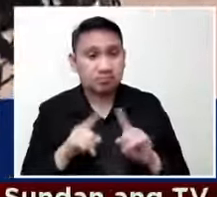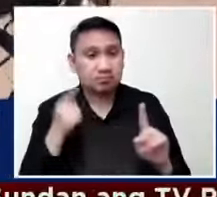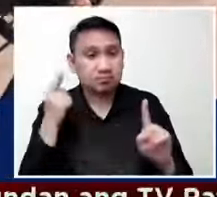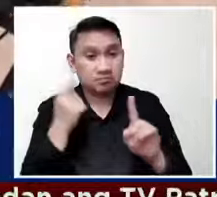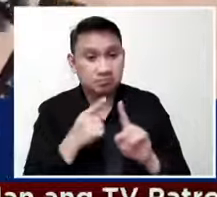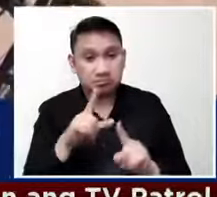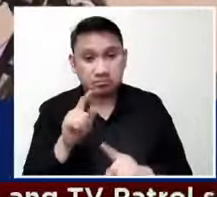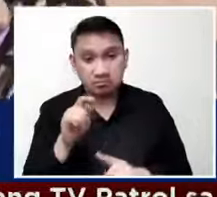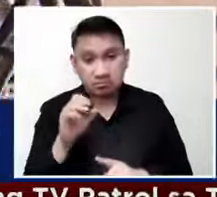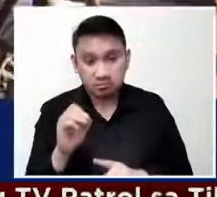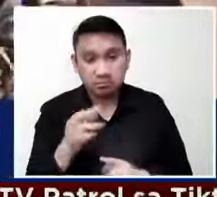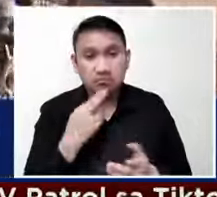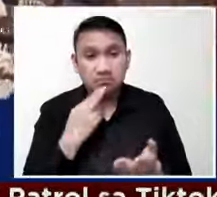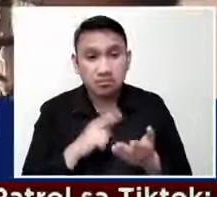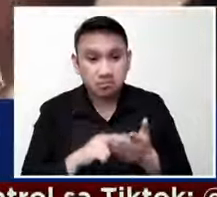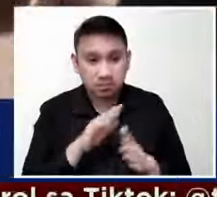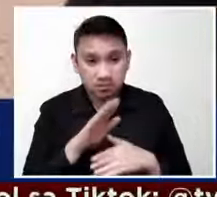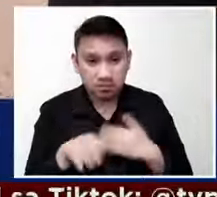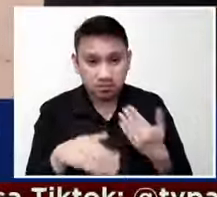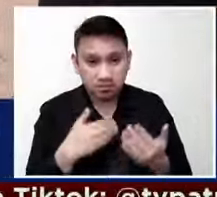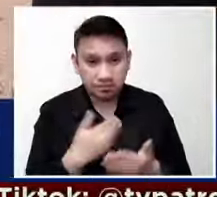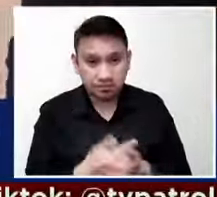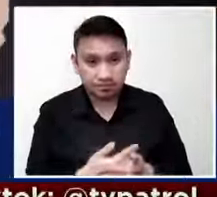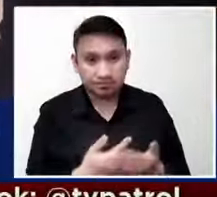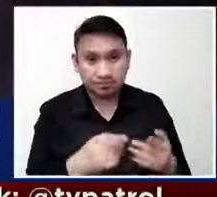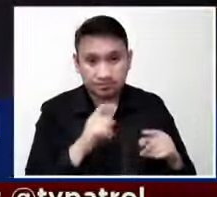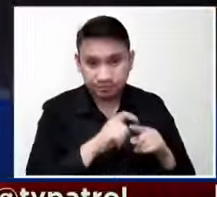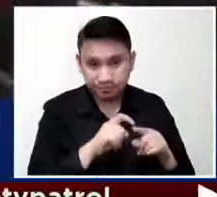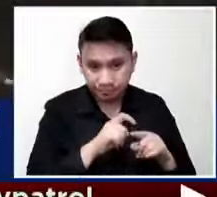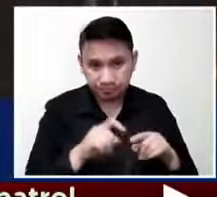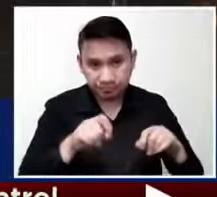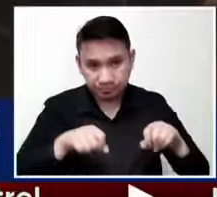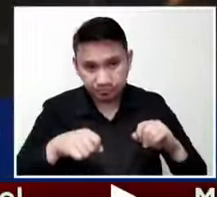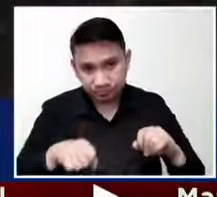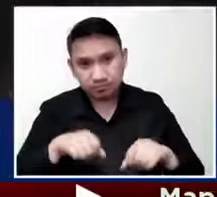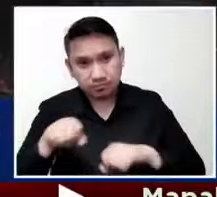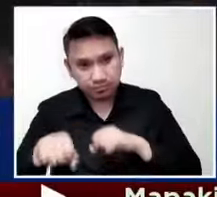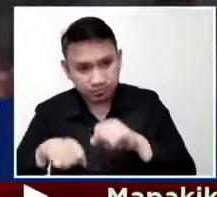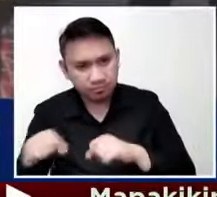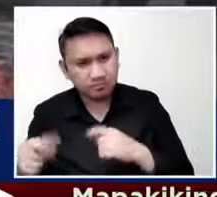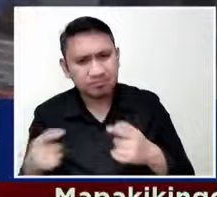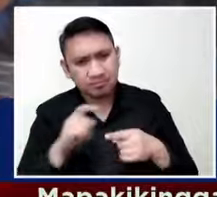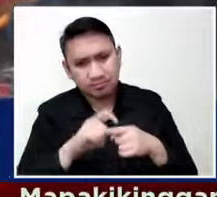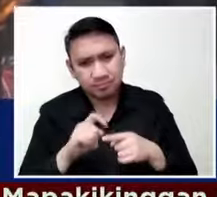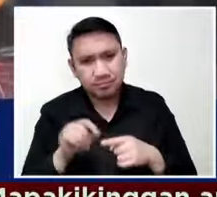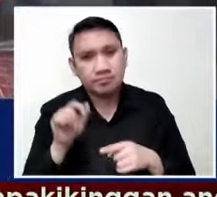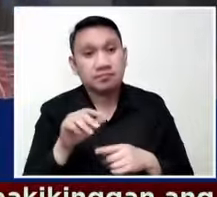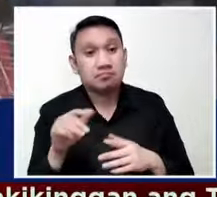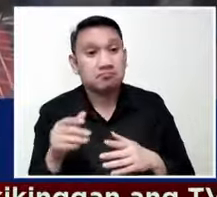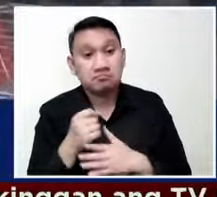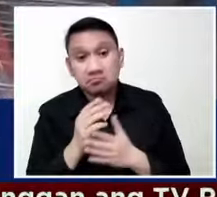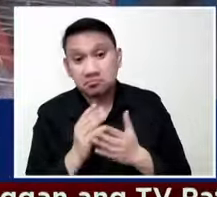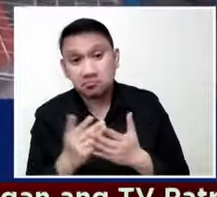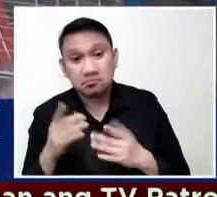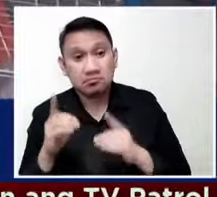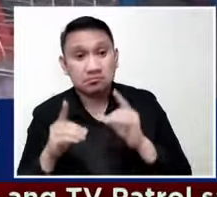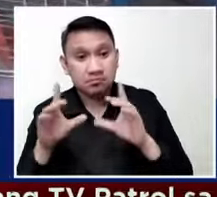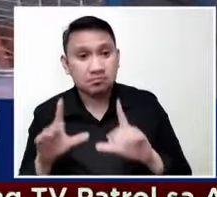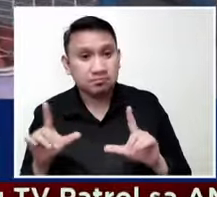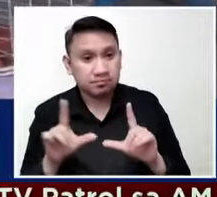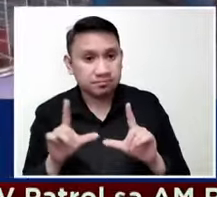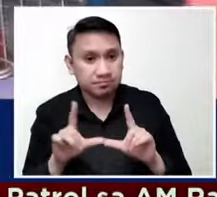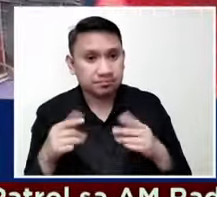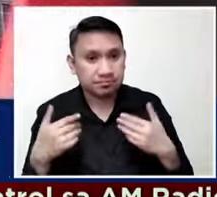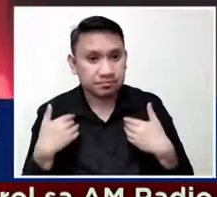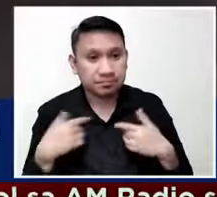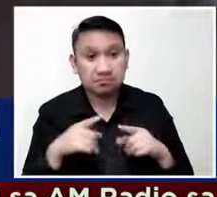na irehistro ang lahat ng e-trike at e-bike sa bansa. Yung lisensya, merong ilang mga may lisensyang driver pero karamihan din ay